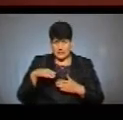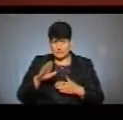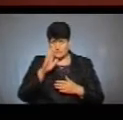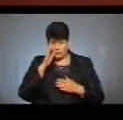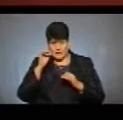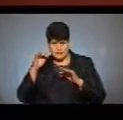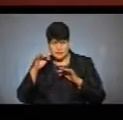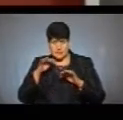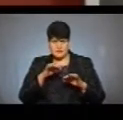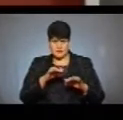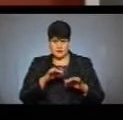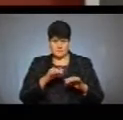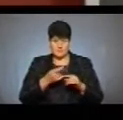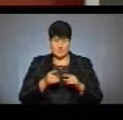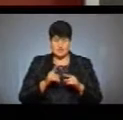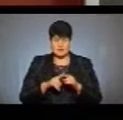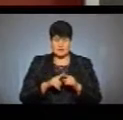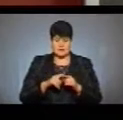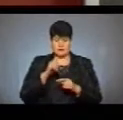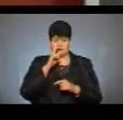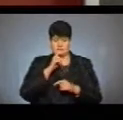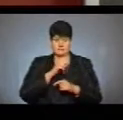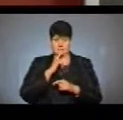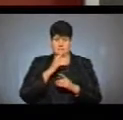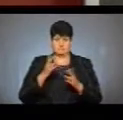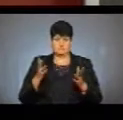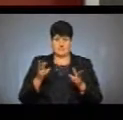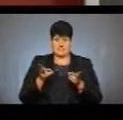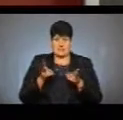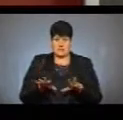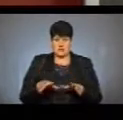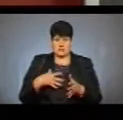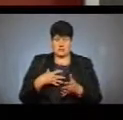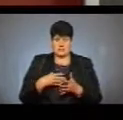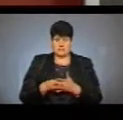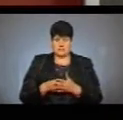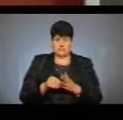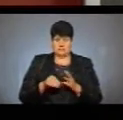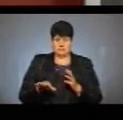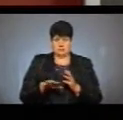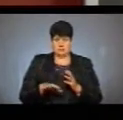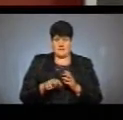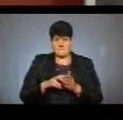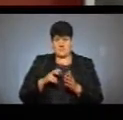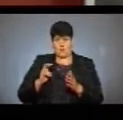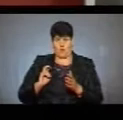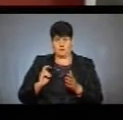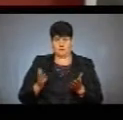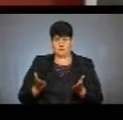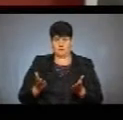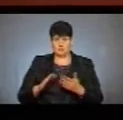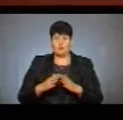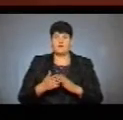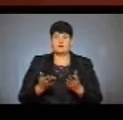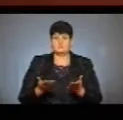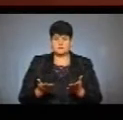на нас нападає, ну, і це просто абсолютно нелогічно, просто-напросто лишати свої позиції, відходити, щось там домовлятися. І треба зовсім перебудовувати. Тобто